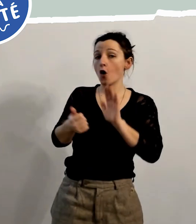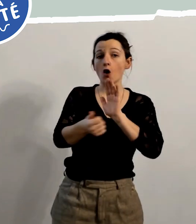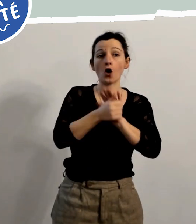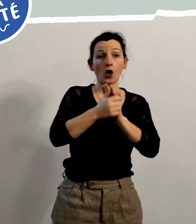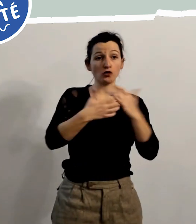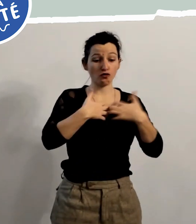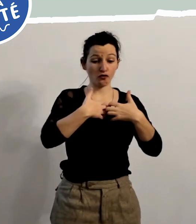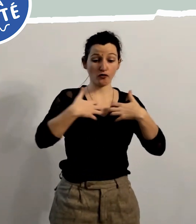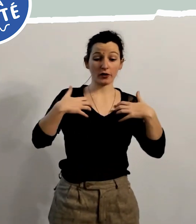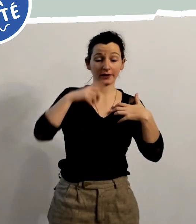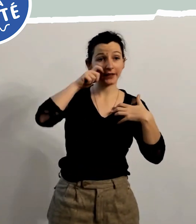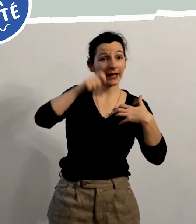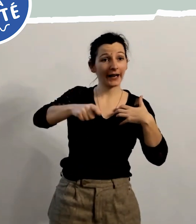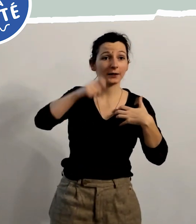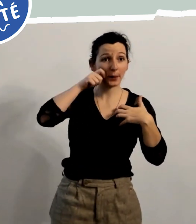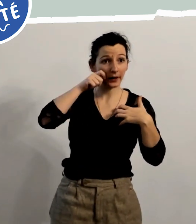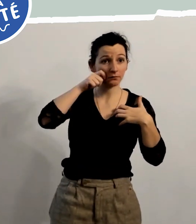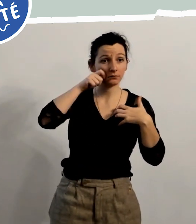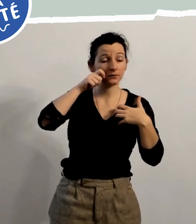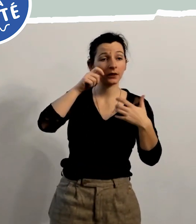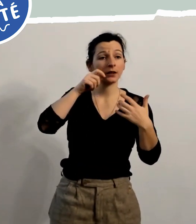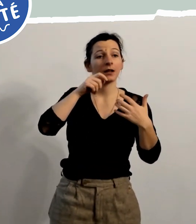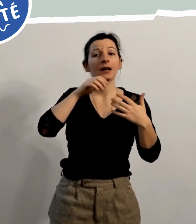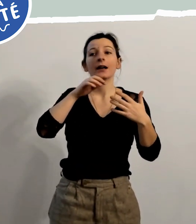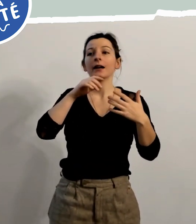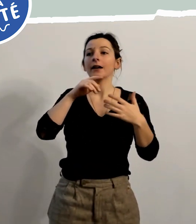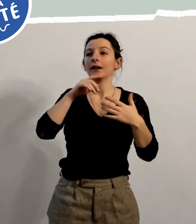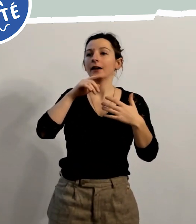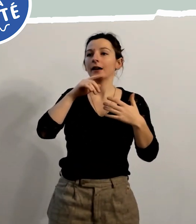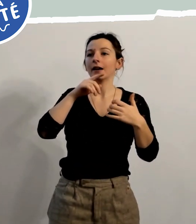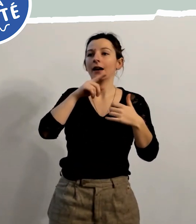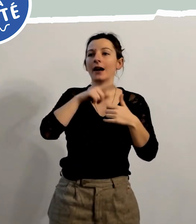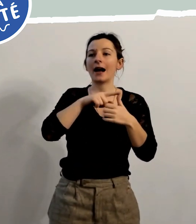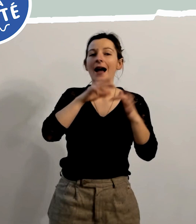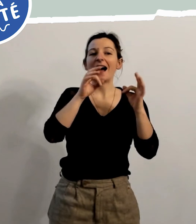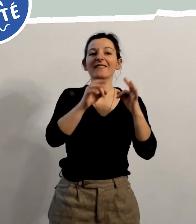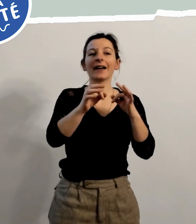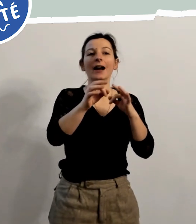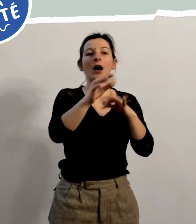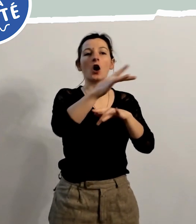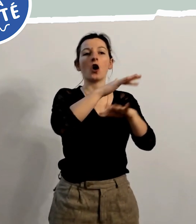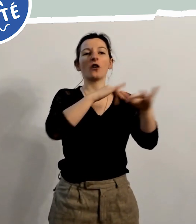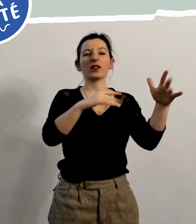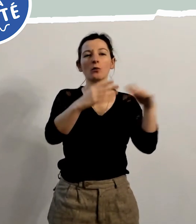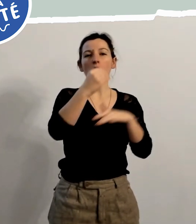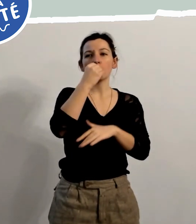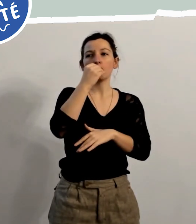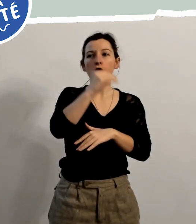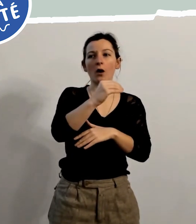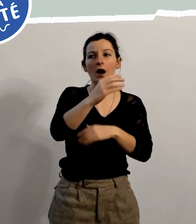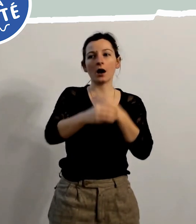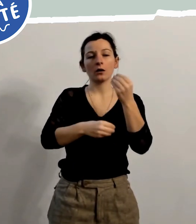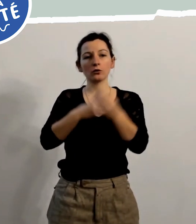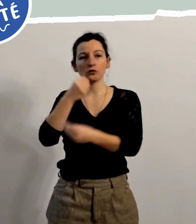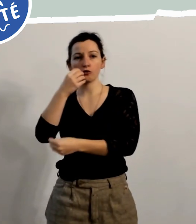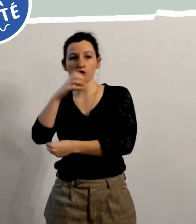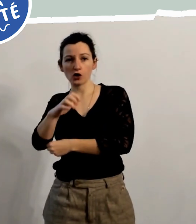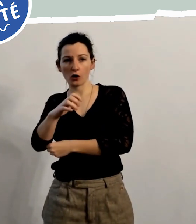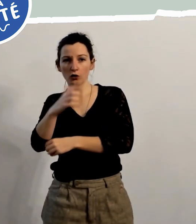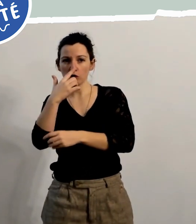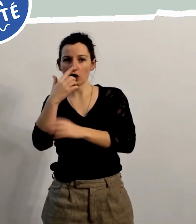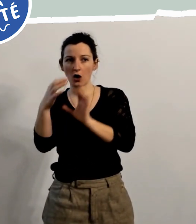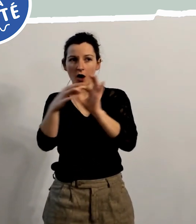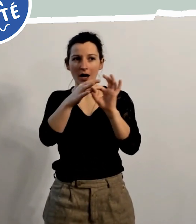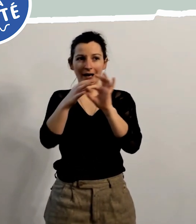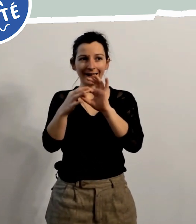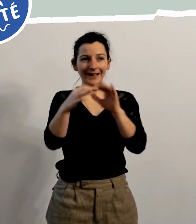des scientifiques là-dessus, est-ce que la question d'un environnement froid ou chaud, ça favorise